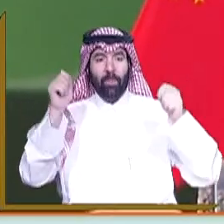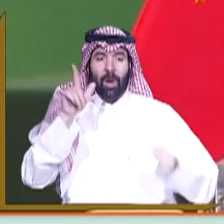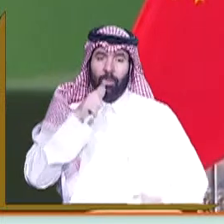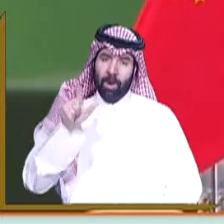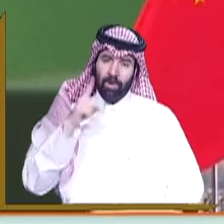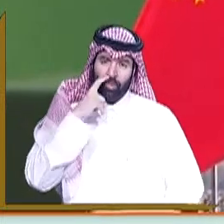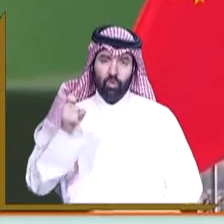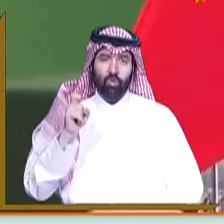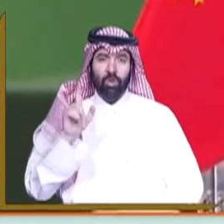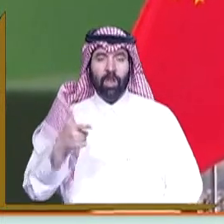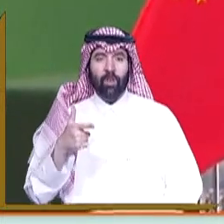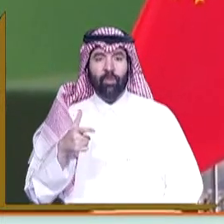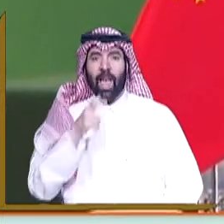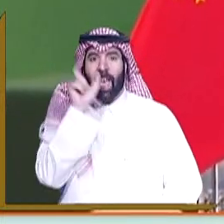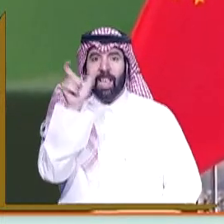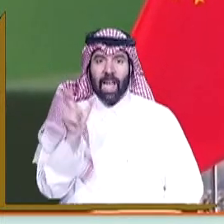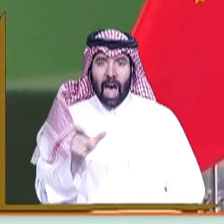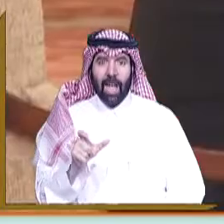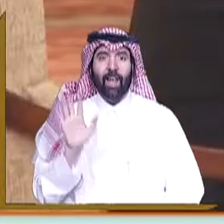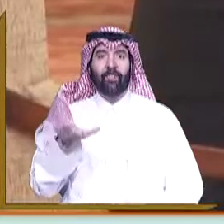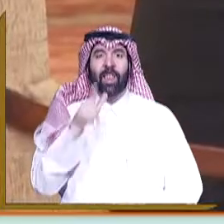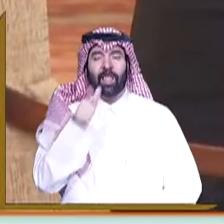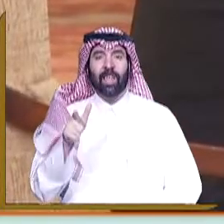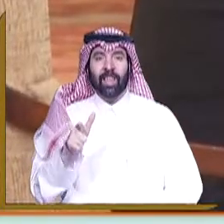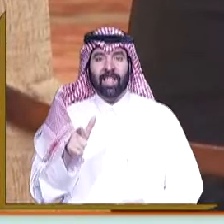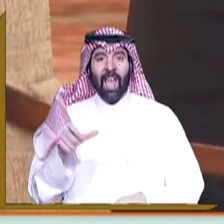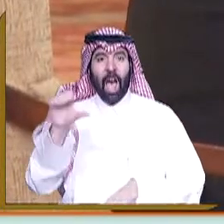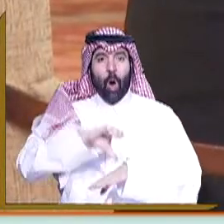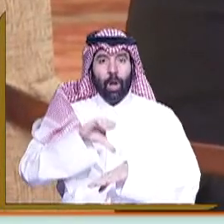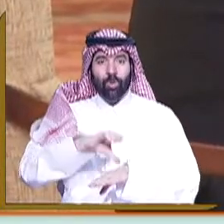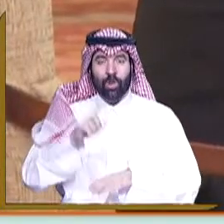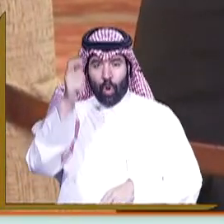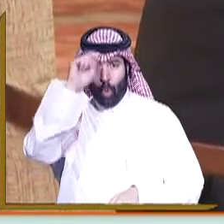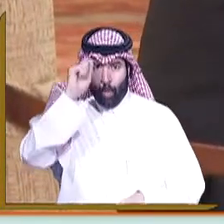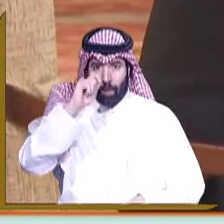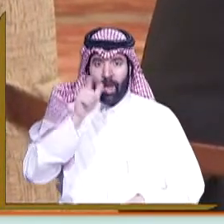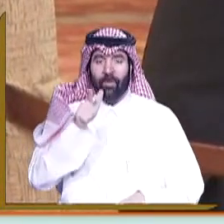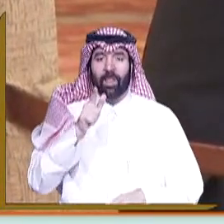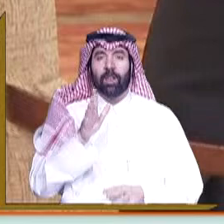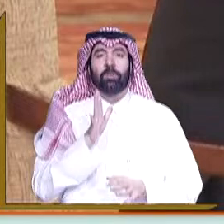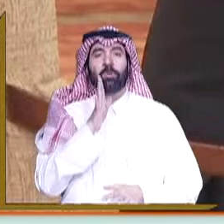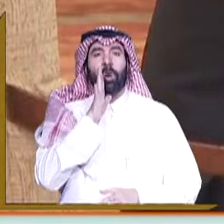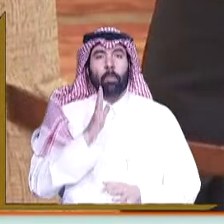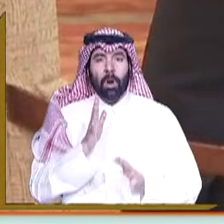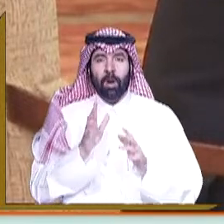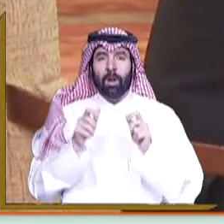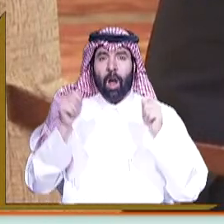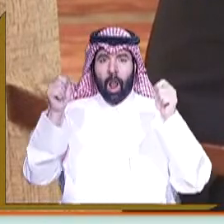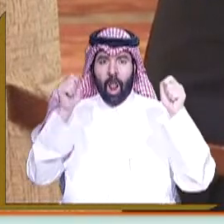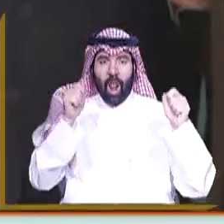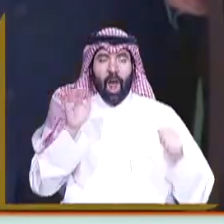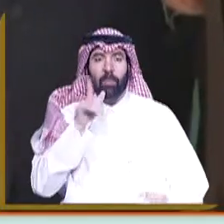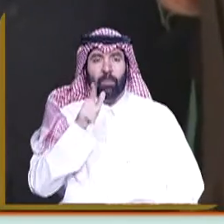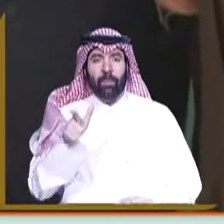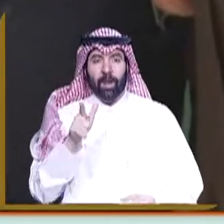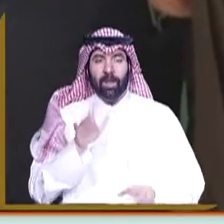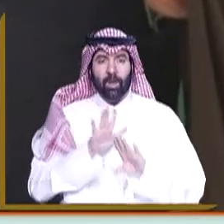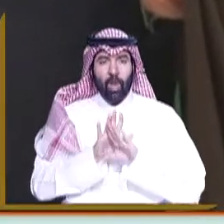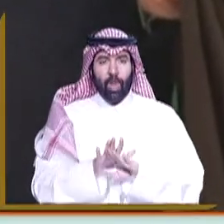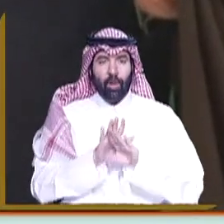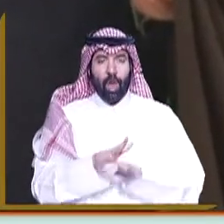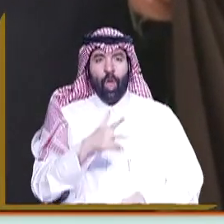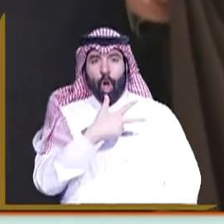روما، في العديد من العواصم الأوروبية الآن تحت بتضغط على حكومتها.